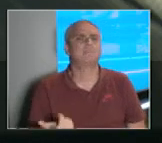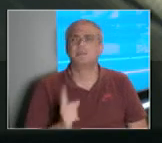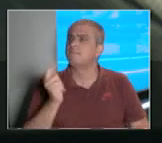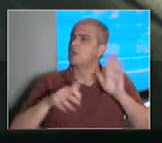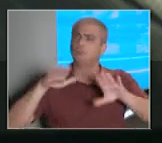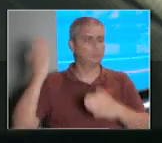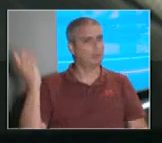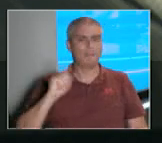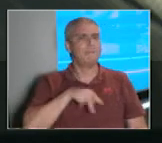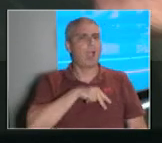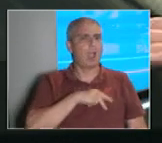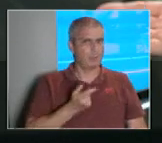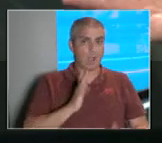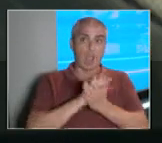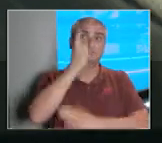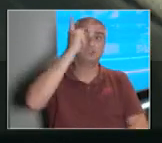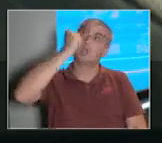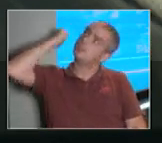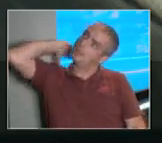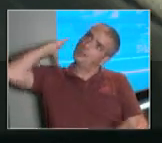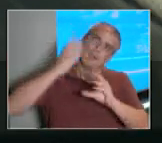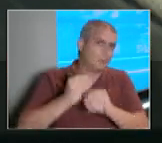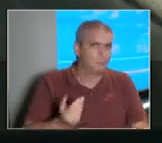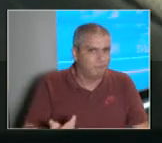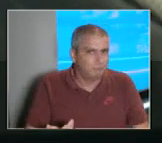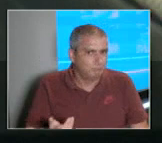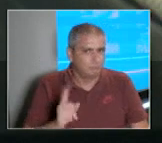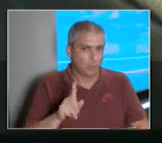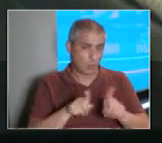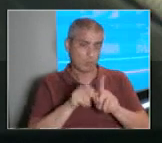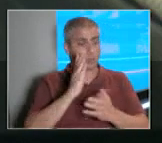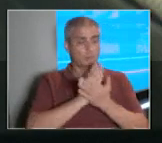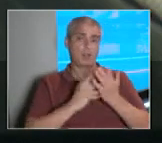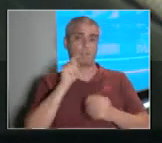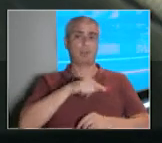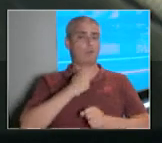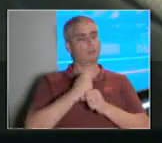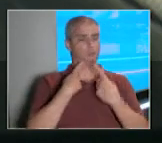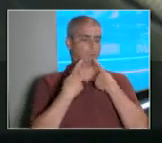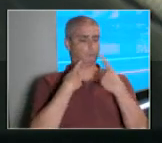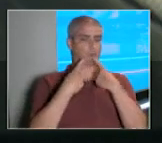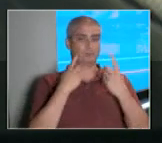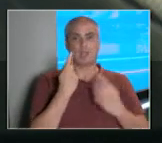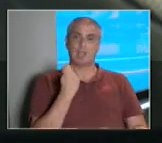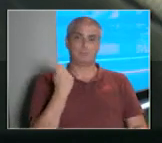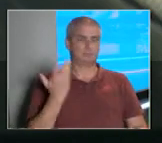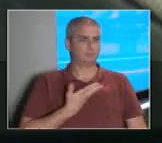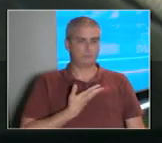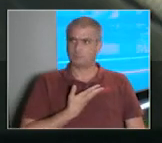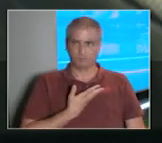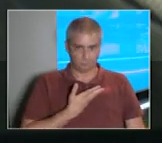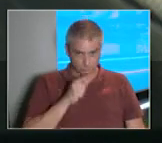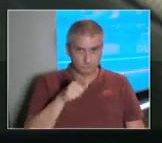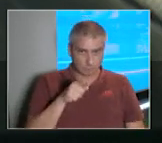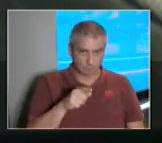ראש ממשלה? מי כאן אחרי? 11 שנים אחורה? לא. זה כמו שיש כאלה שבאו לנהל איתו מסע ומתן על כמה כסף הם יקבלו. זה